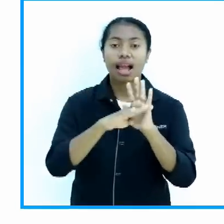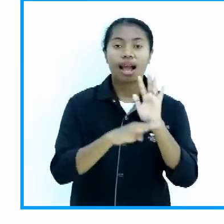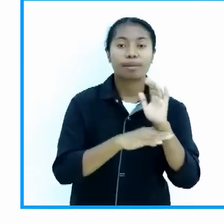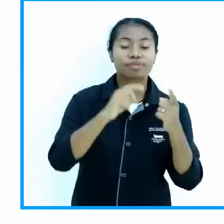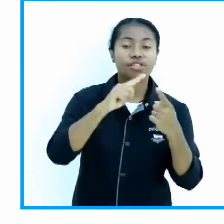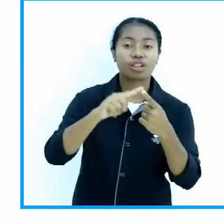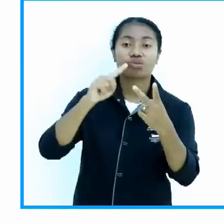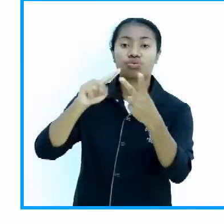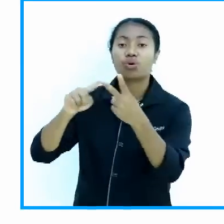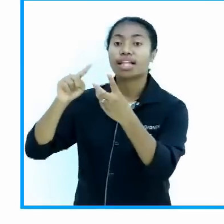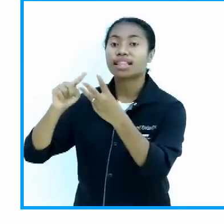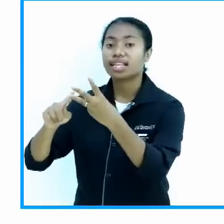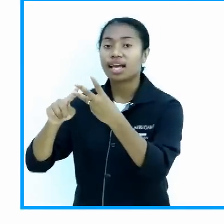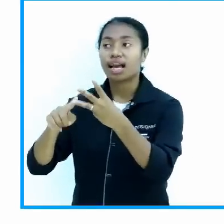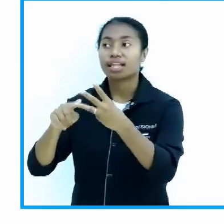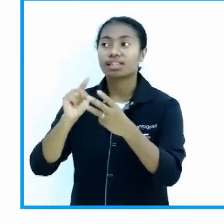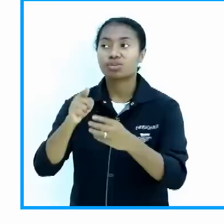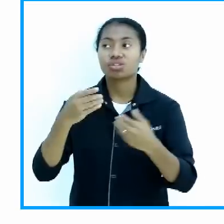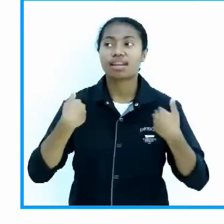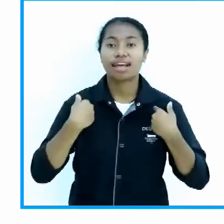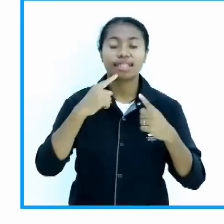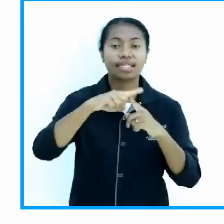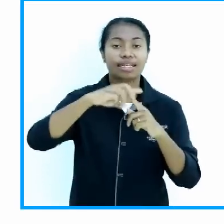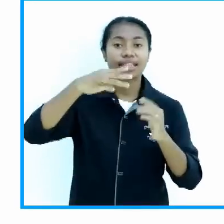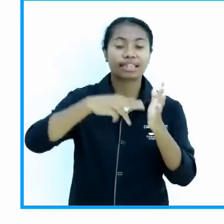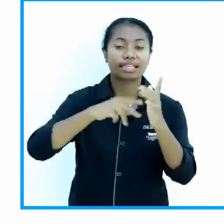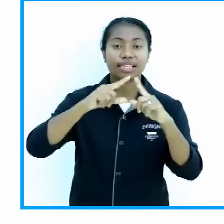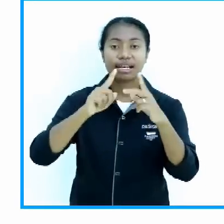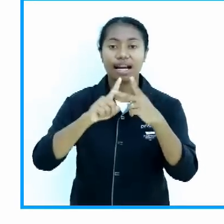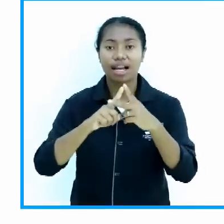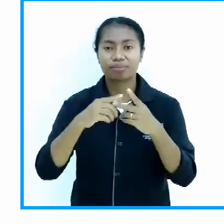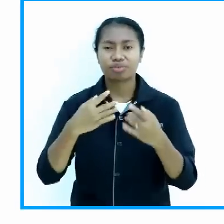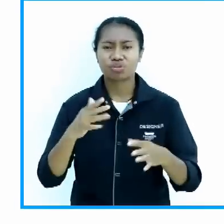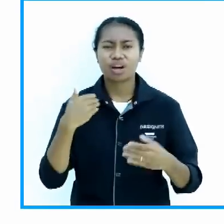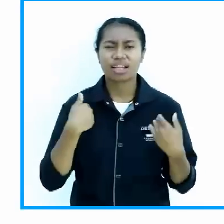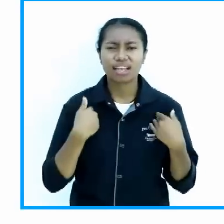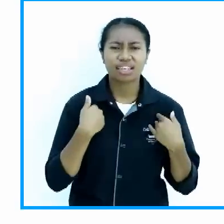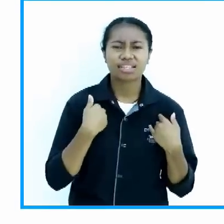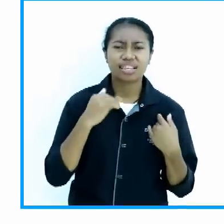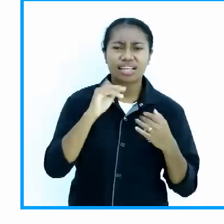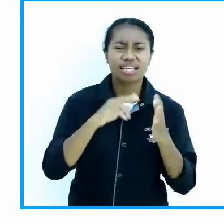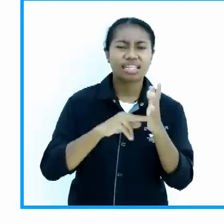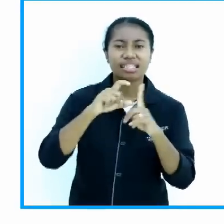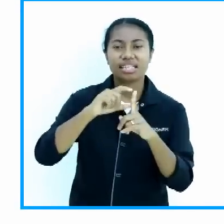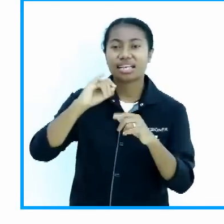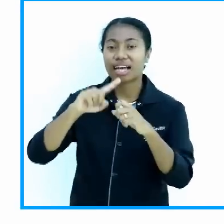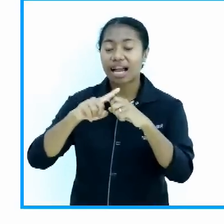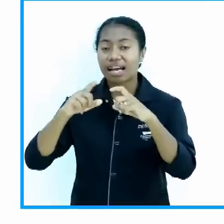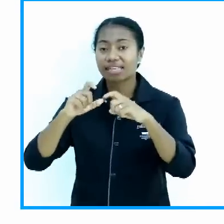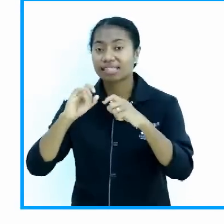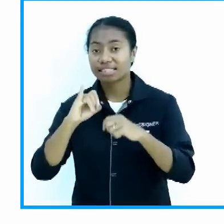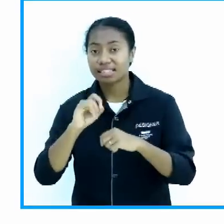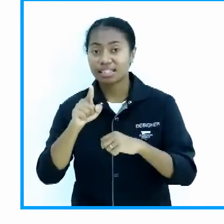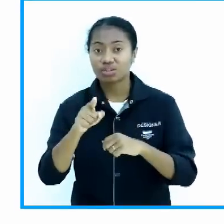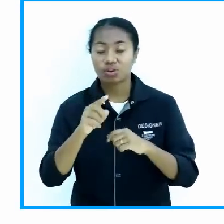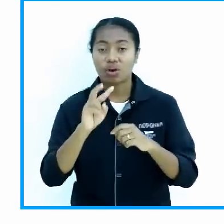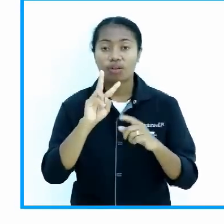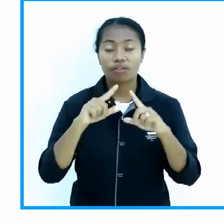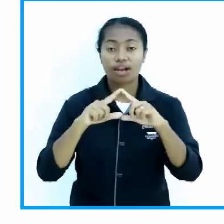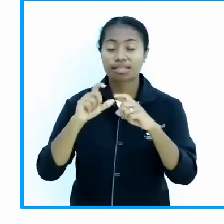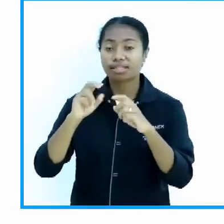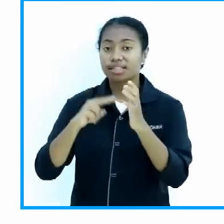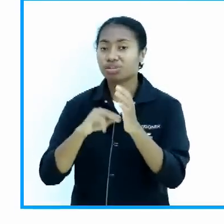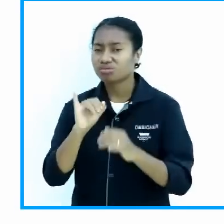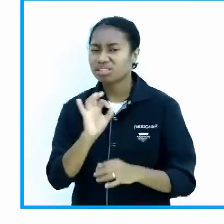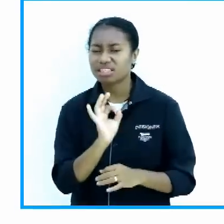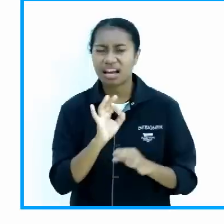tengah itu maksudnya begitu ada indikasi bahwa vaksin itu tidak aman dari tahap manapun, mau uji klinis tahap 1, tahap 2, tahap